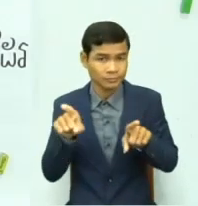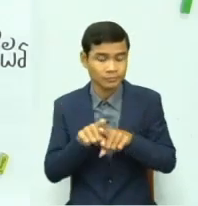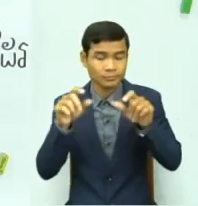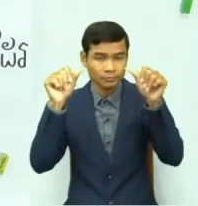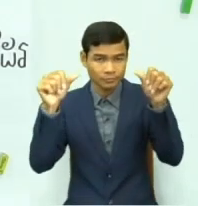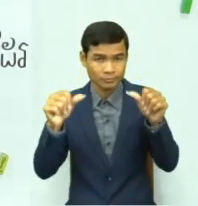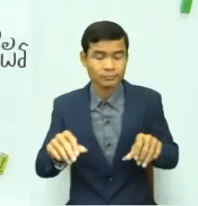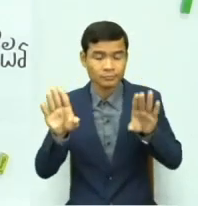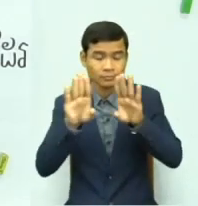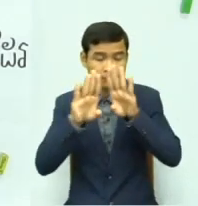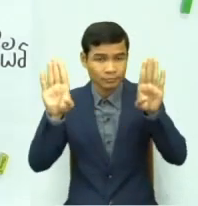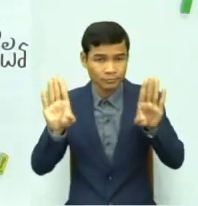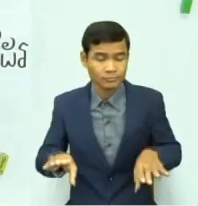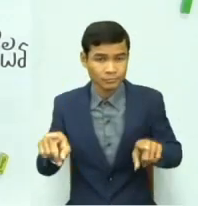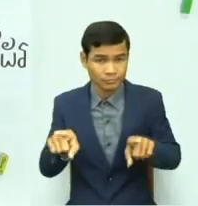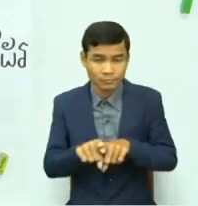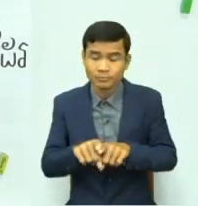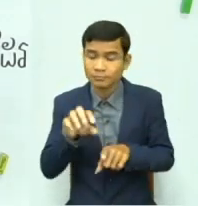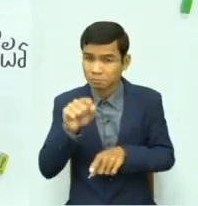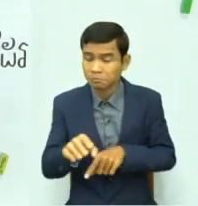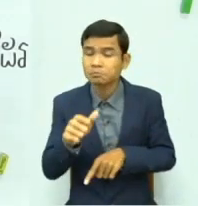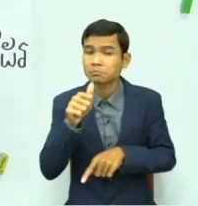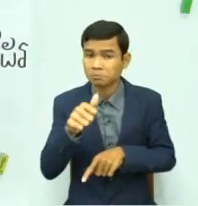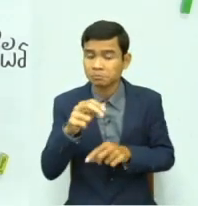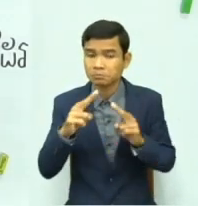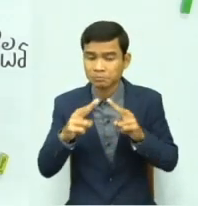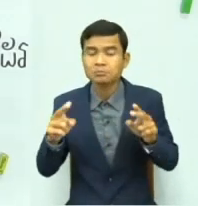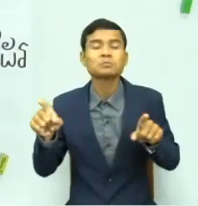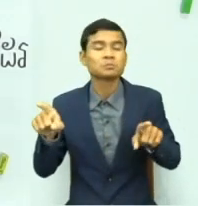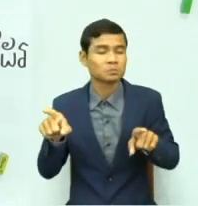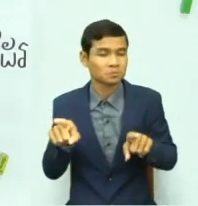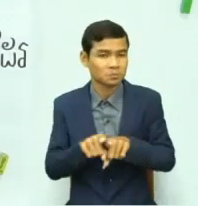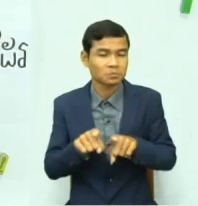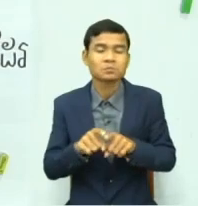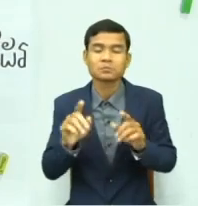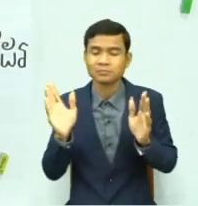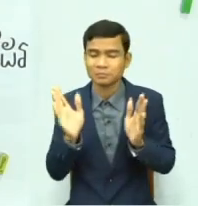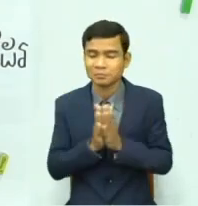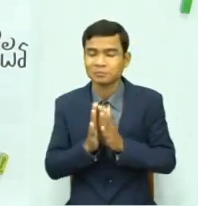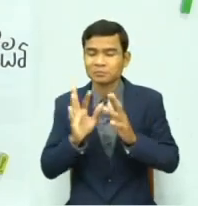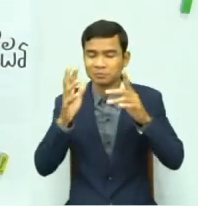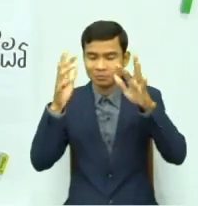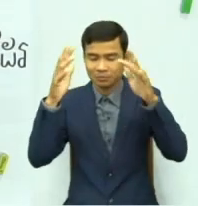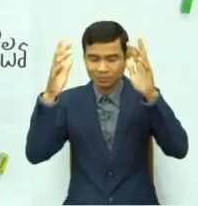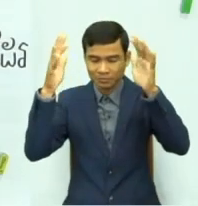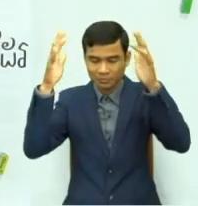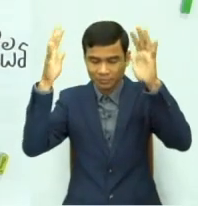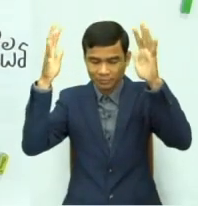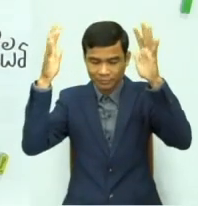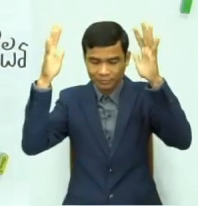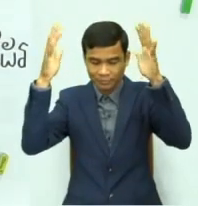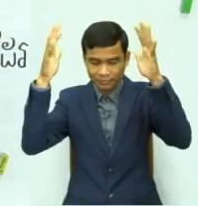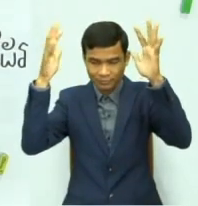cả đặc hiện tế con chả là on nát cực đôi nà con chẳng dương tia đài ao ao sa tơ tặng ác nghĩa